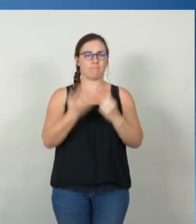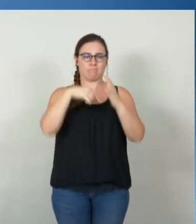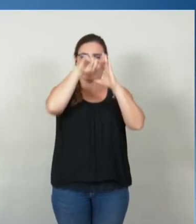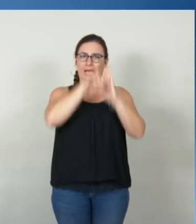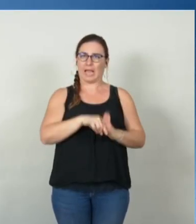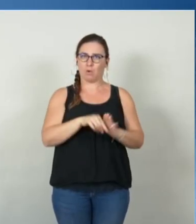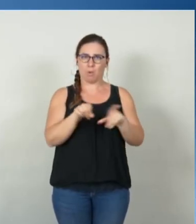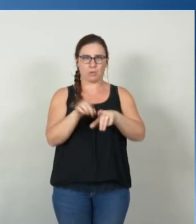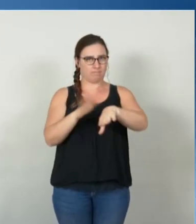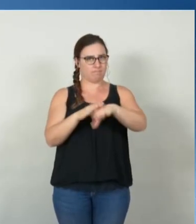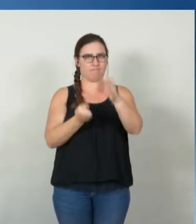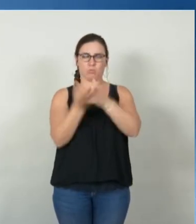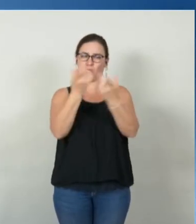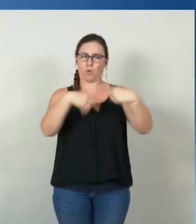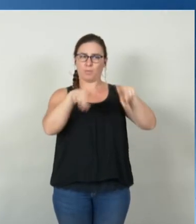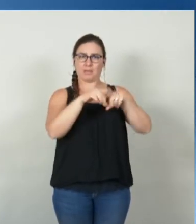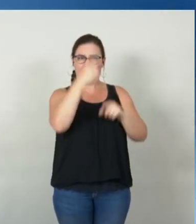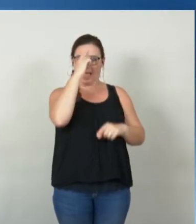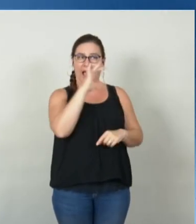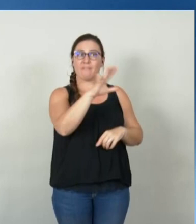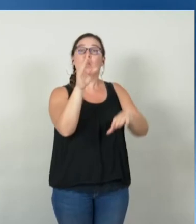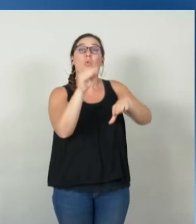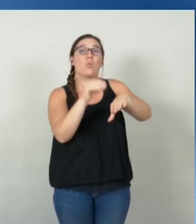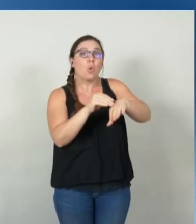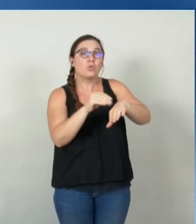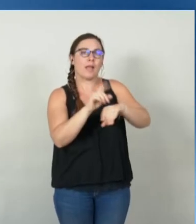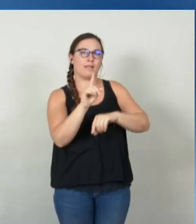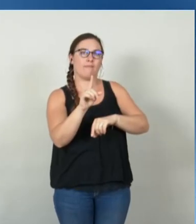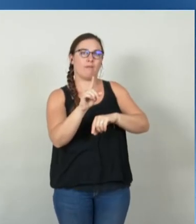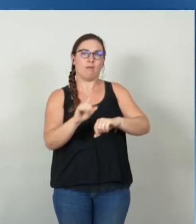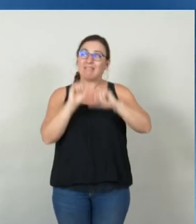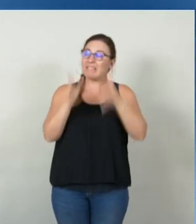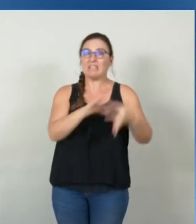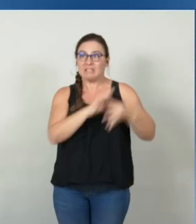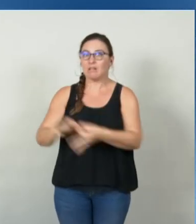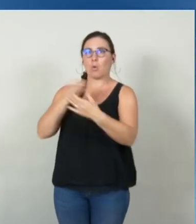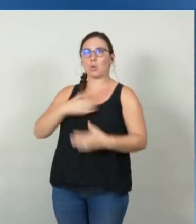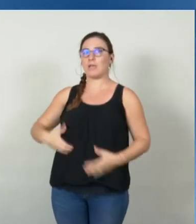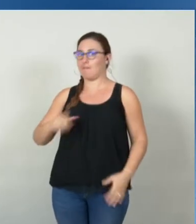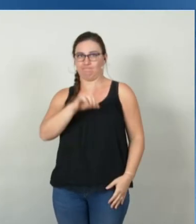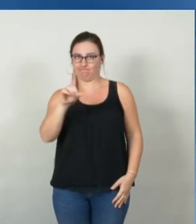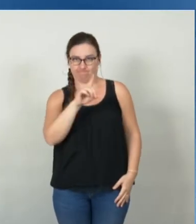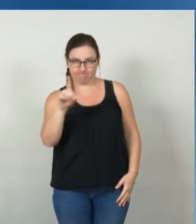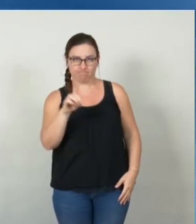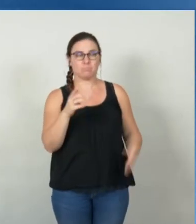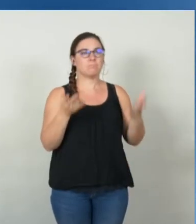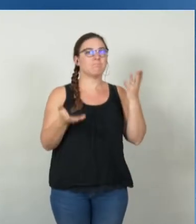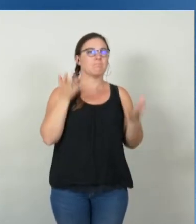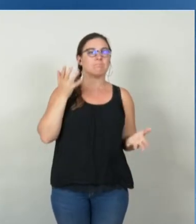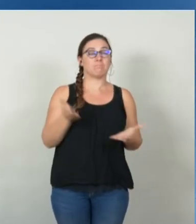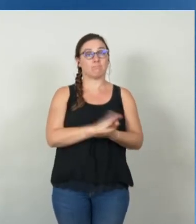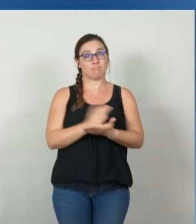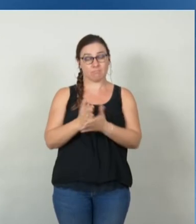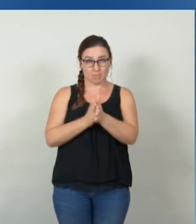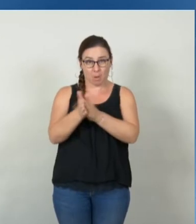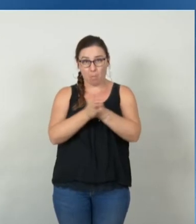de ce que ce nouveau comité n'a toujours qu'un avis consultatif et que ses avis ne lis pas le conseil municipal j'ai quelques doutes quant